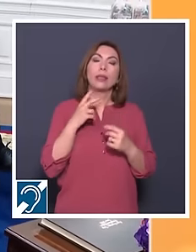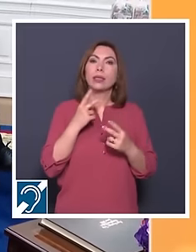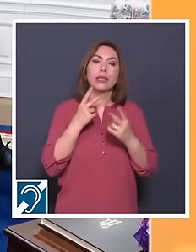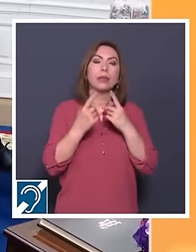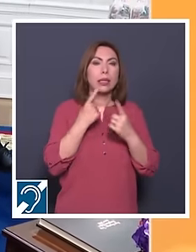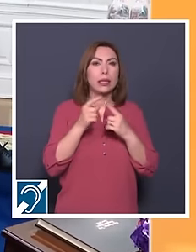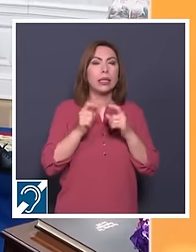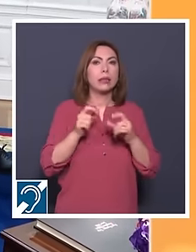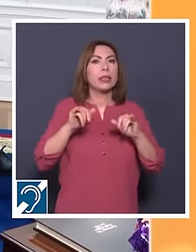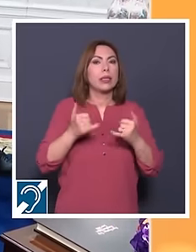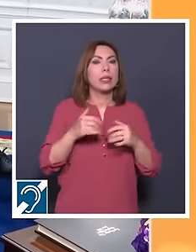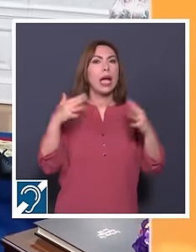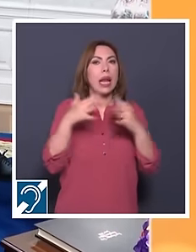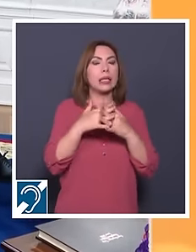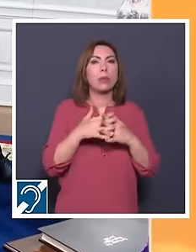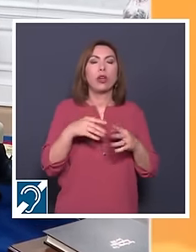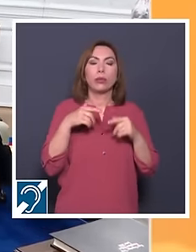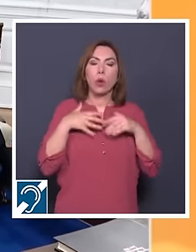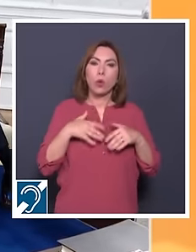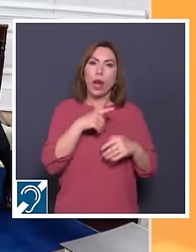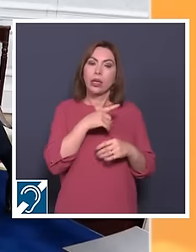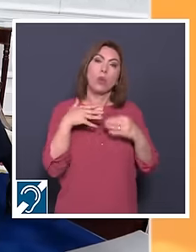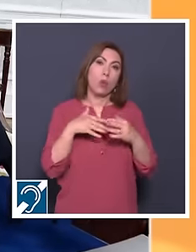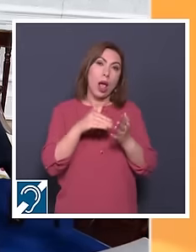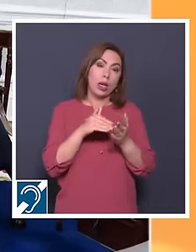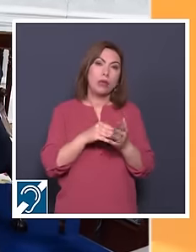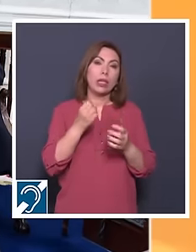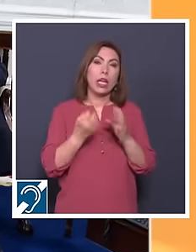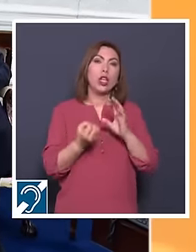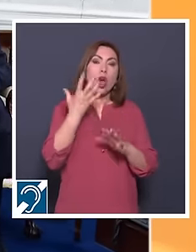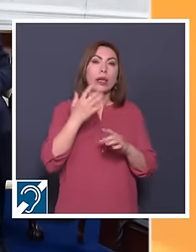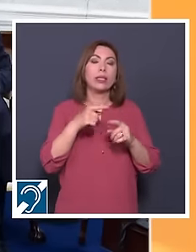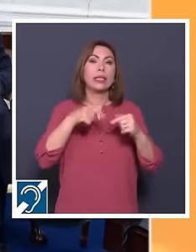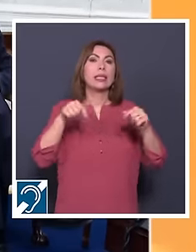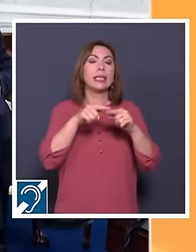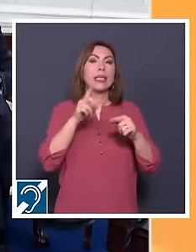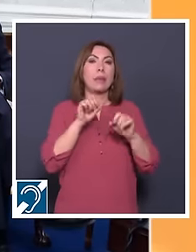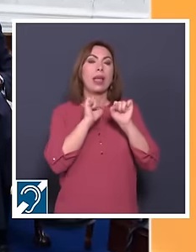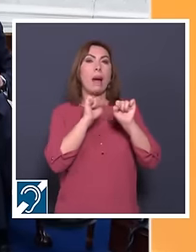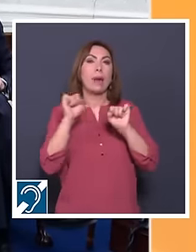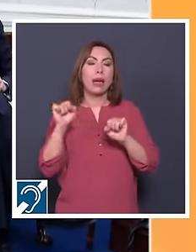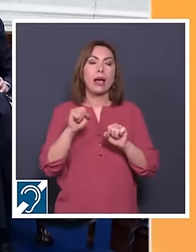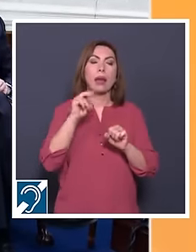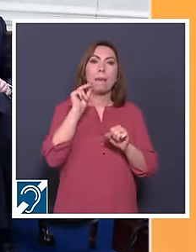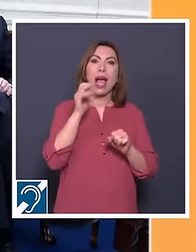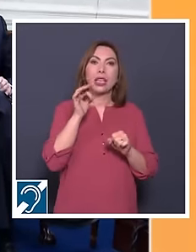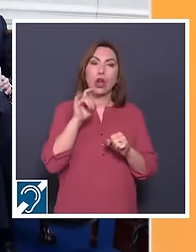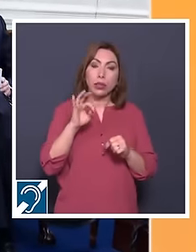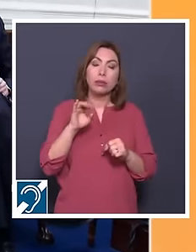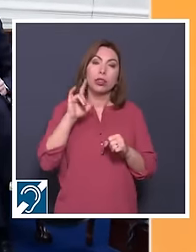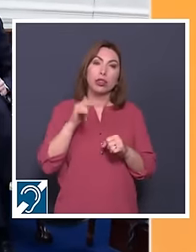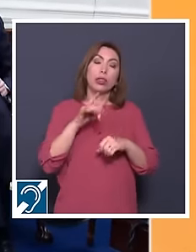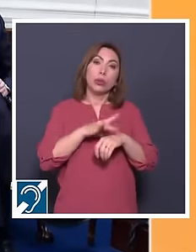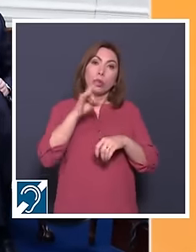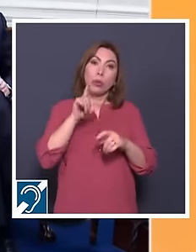situația războiului din Ucraina. Evident, are nevoie Ucraina de noi sisteme de apărare Patriot și este posibil ca soluția să vină de la România, a